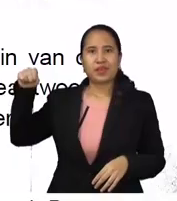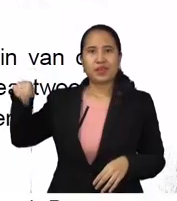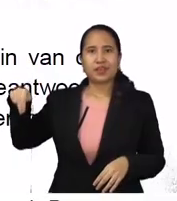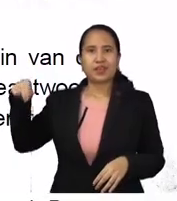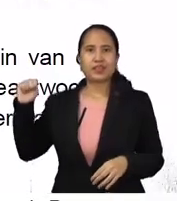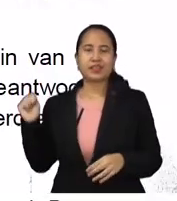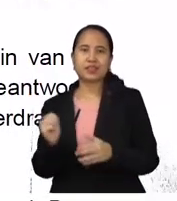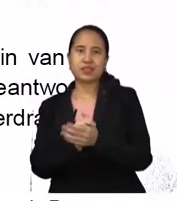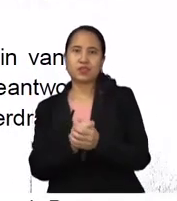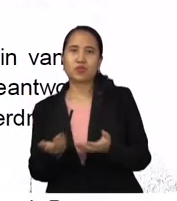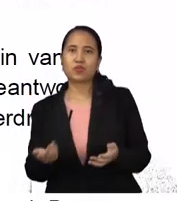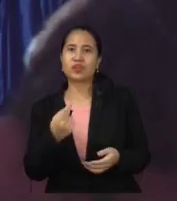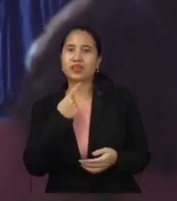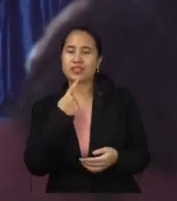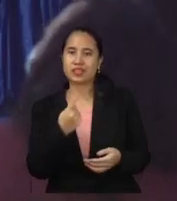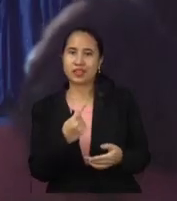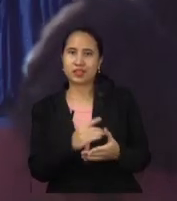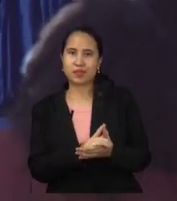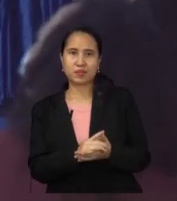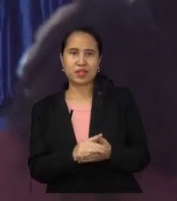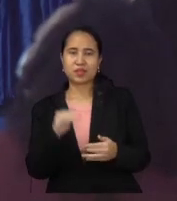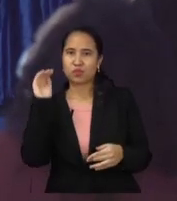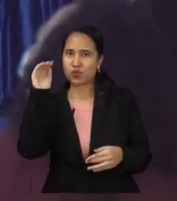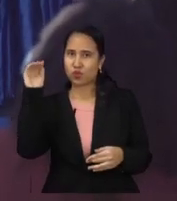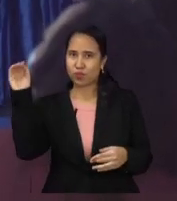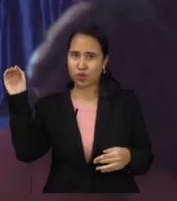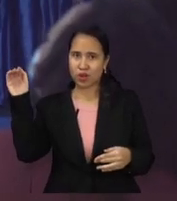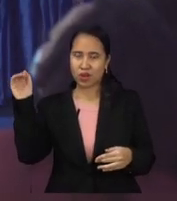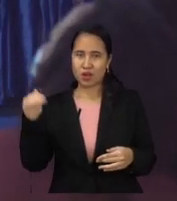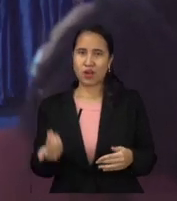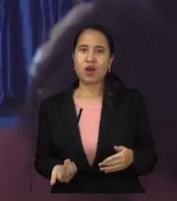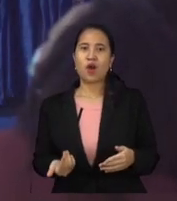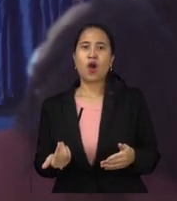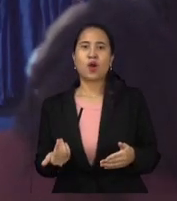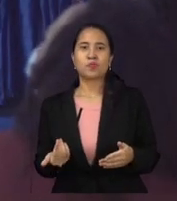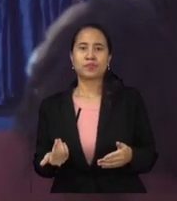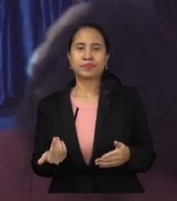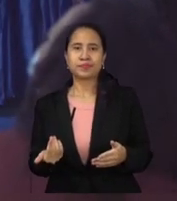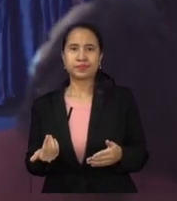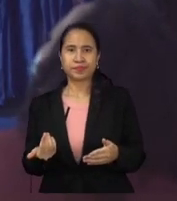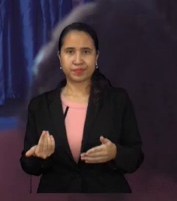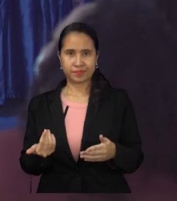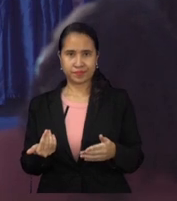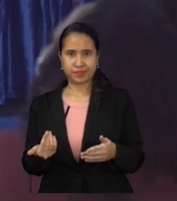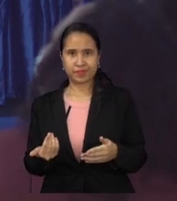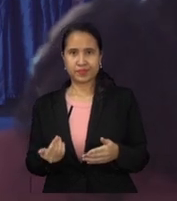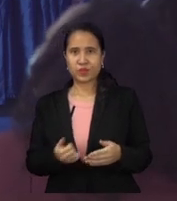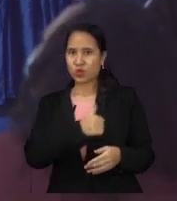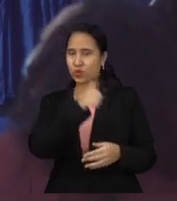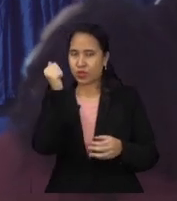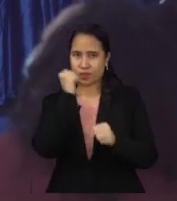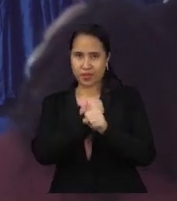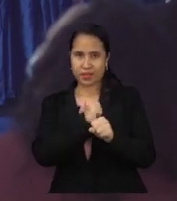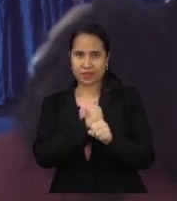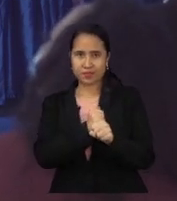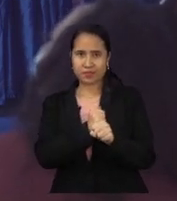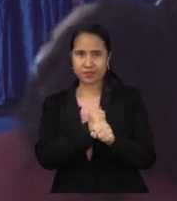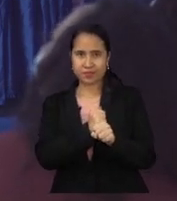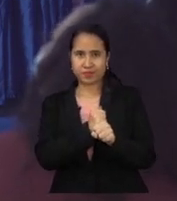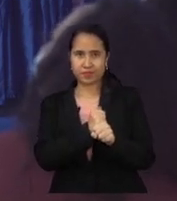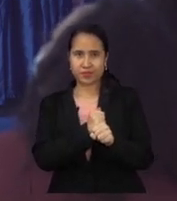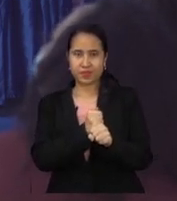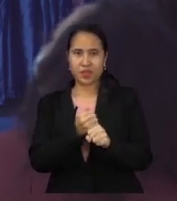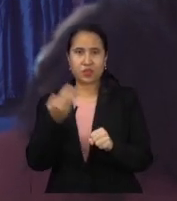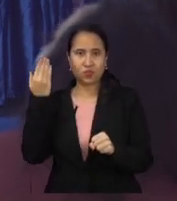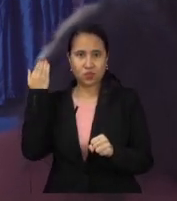de bepalingen van zijn nationale recht om het niet ten uitvoer leggen van een verdrag te rechtvaardigen. Het